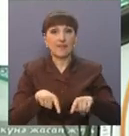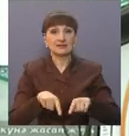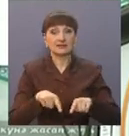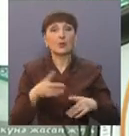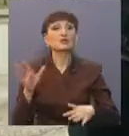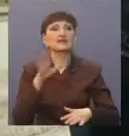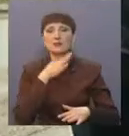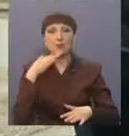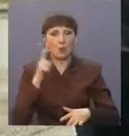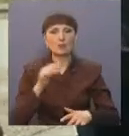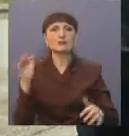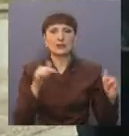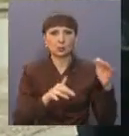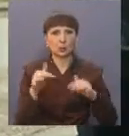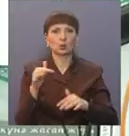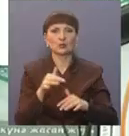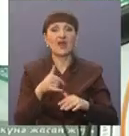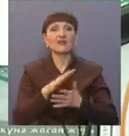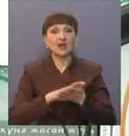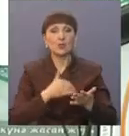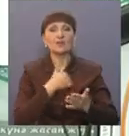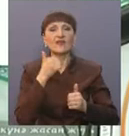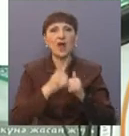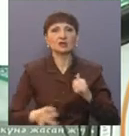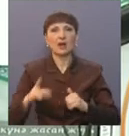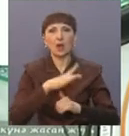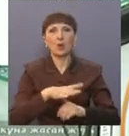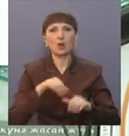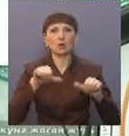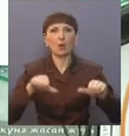пользуется спросом, люди идут. В дальнейшем мы хотим поставить в каждом районе города